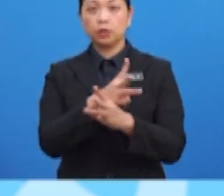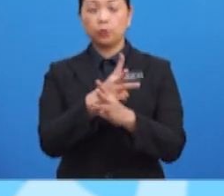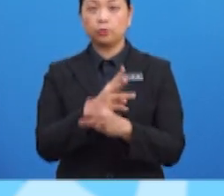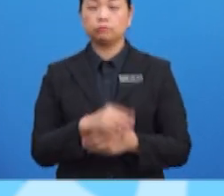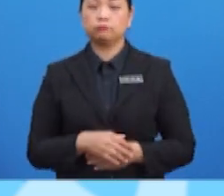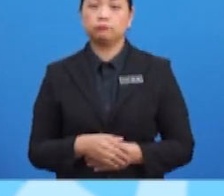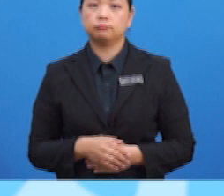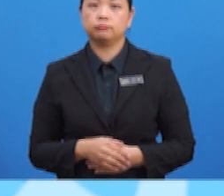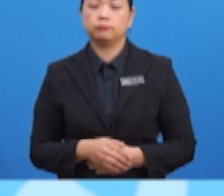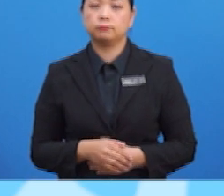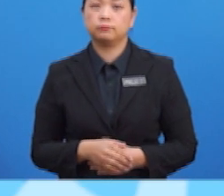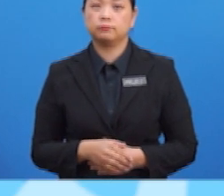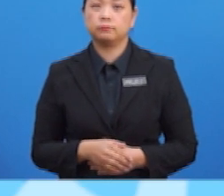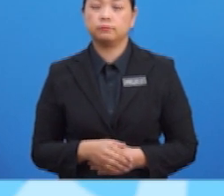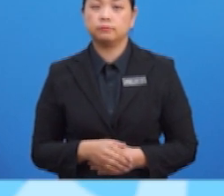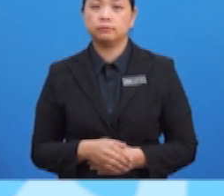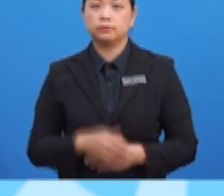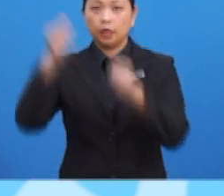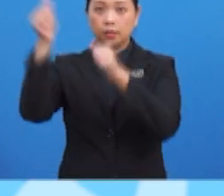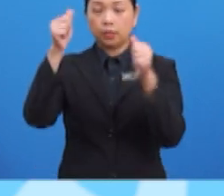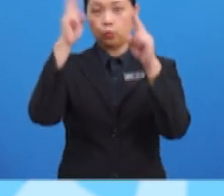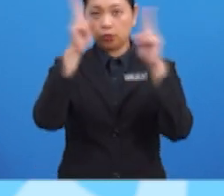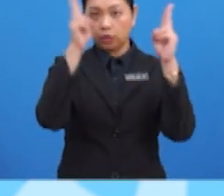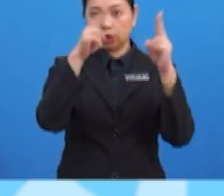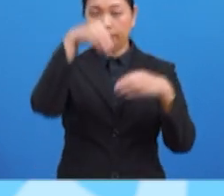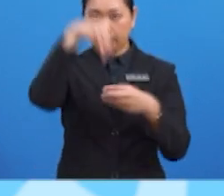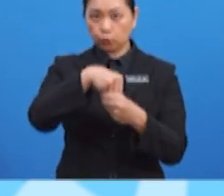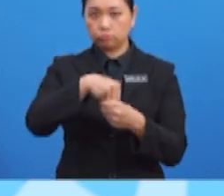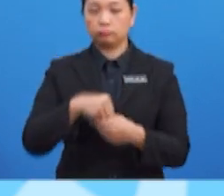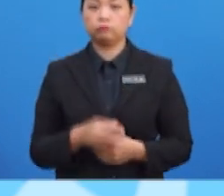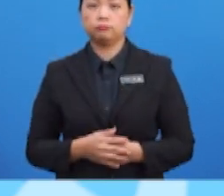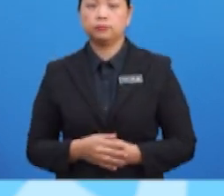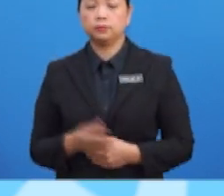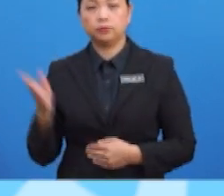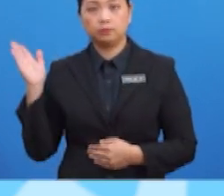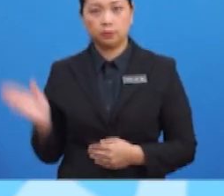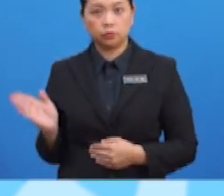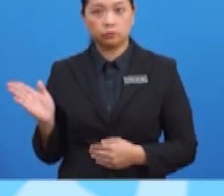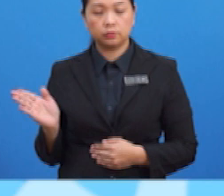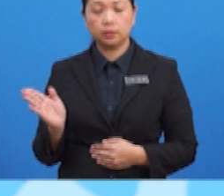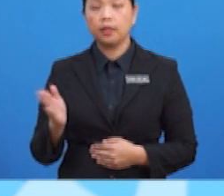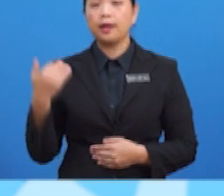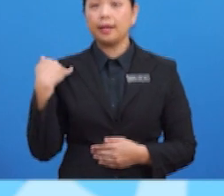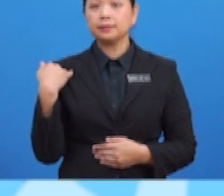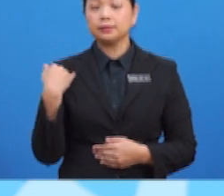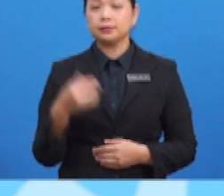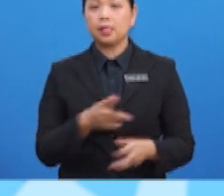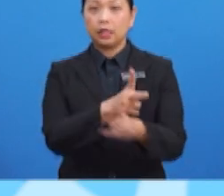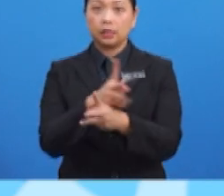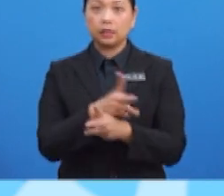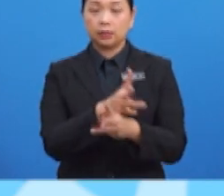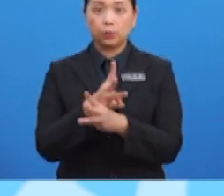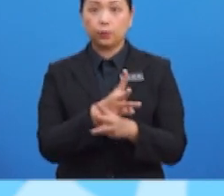aliran udara yang masuk ke penggerak. Injap kawalan arah berfungsi